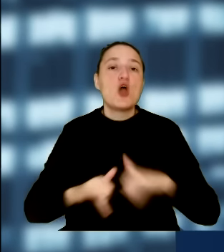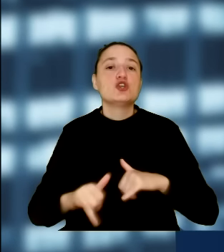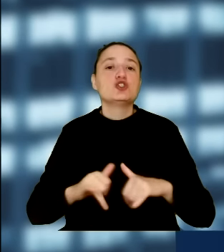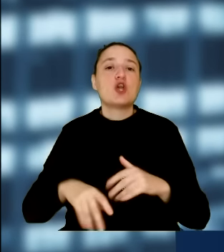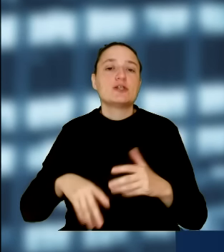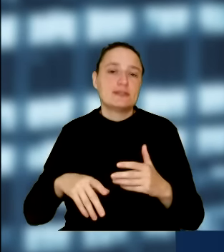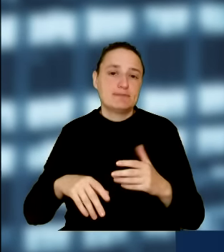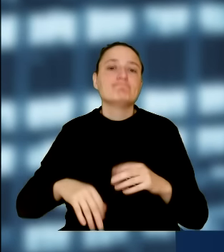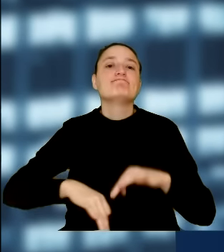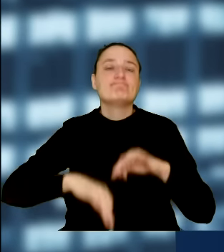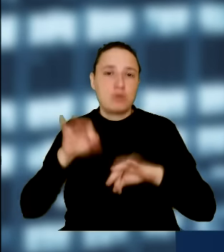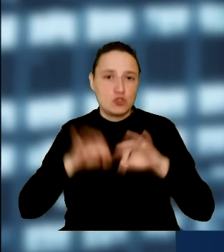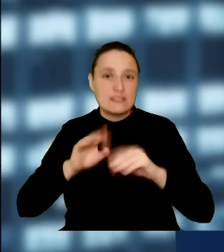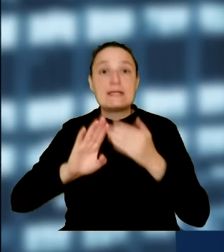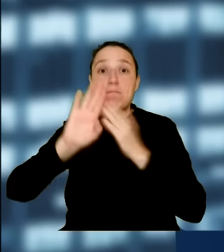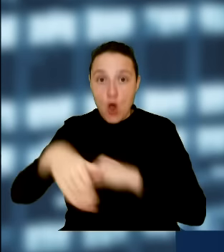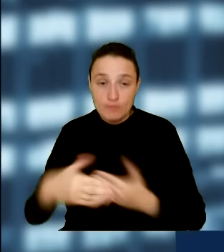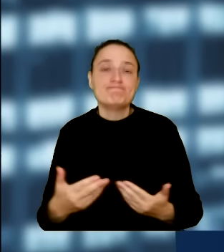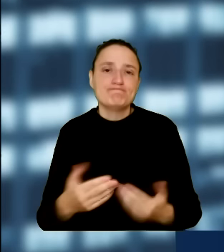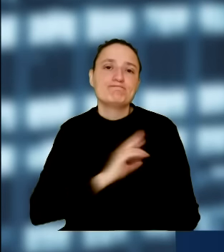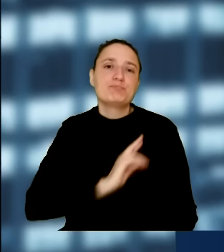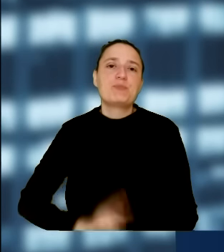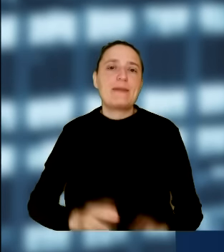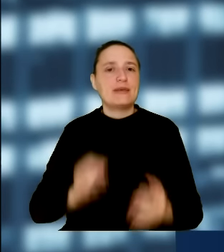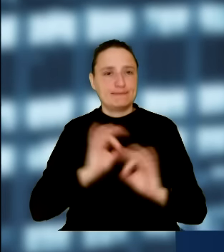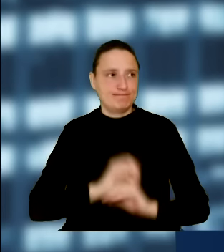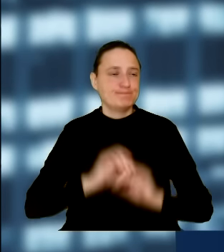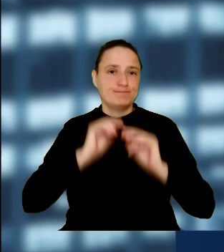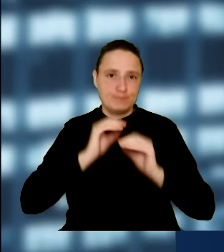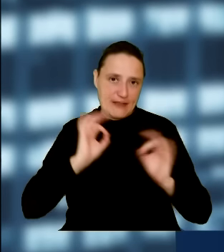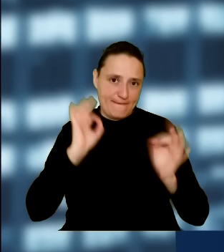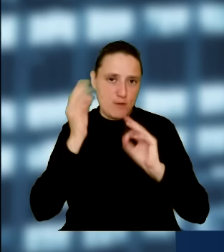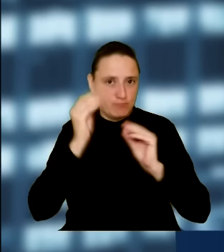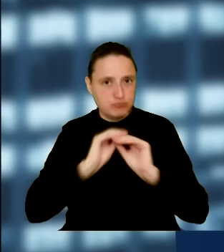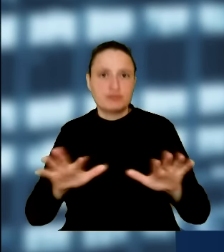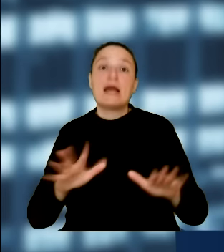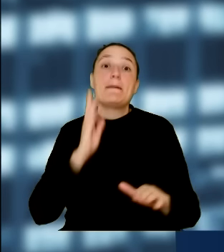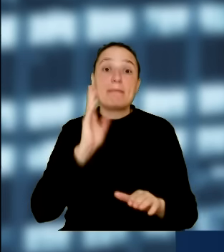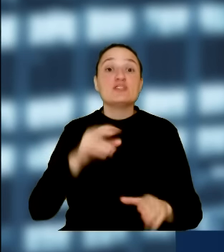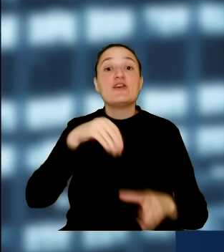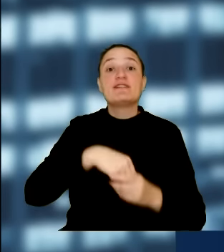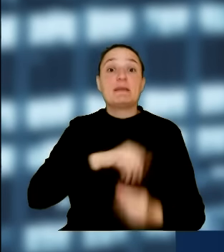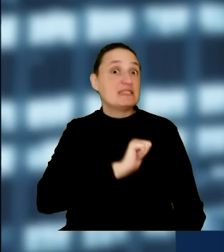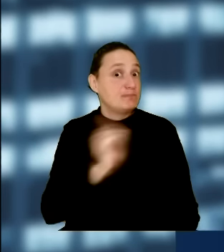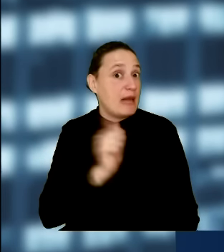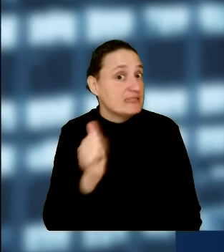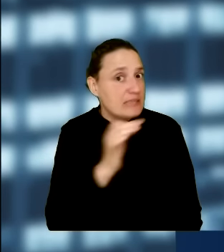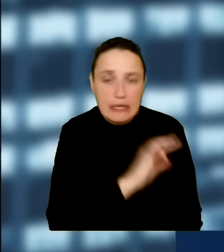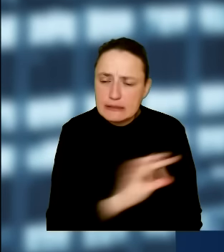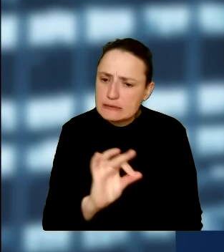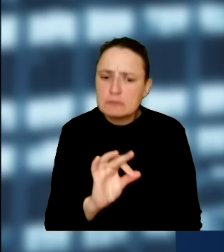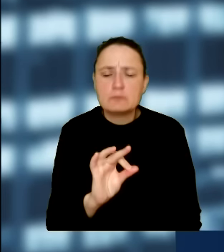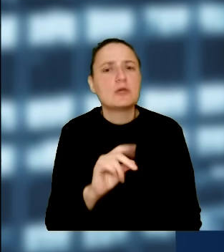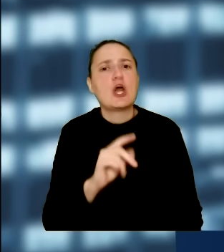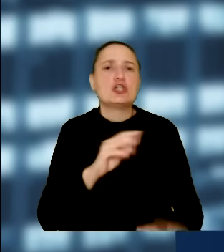premier poinformował o tym na konferencji. Komisja będzie się składać ze specjalistów, tak powiedział? Liczyć od 9